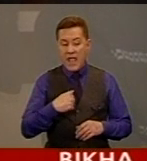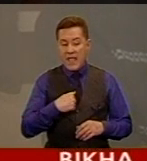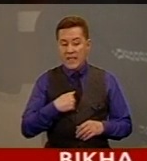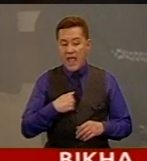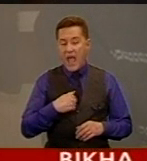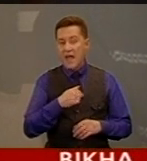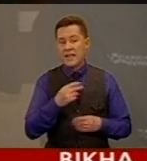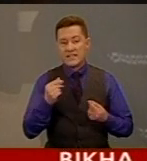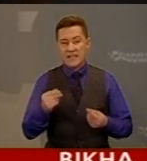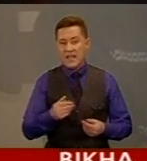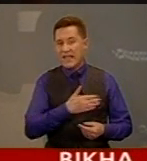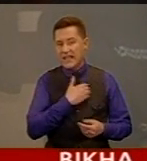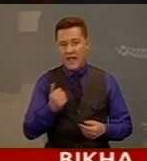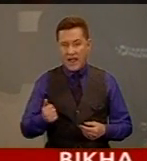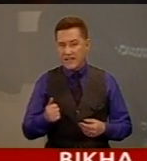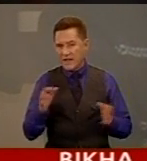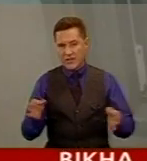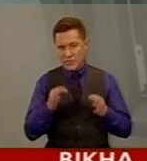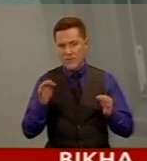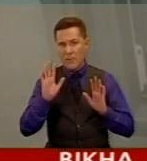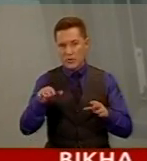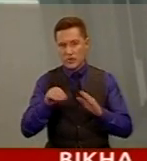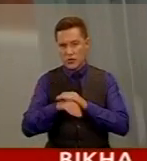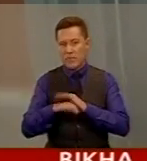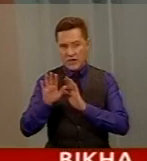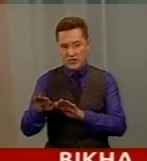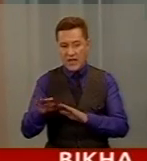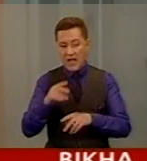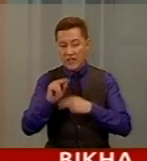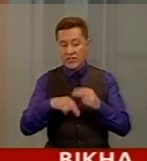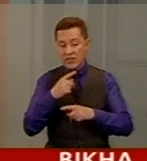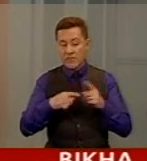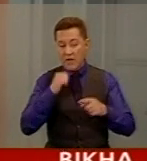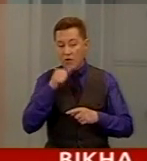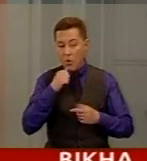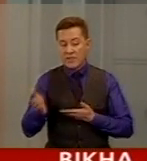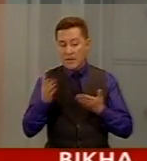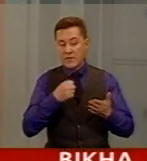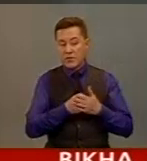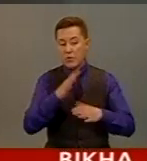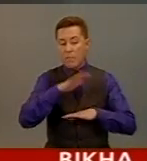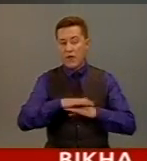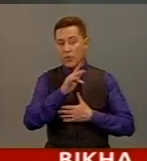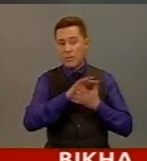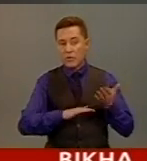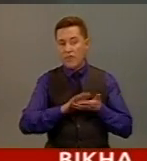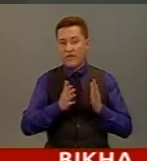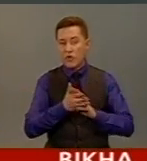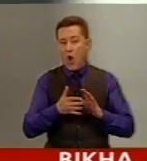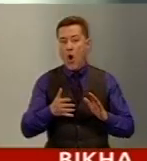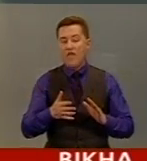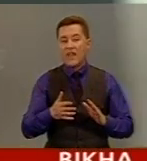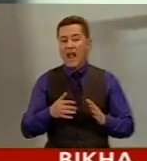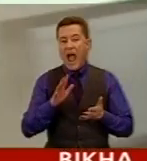хотів, ніякі депозити, ніякі покупки, просто щоб вижити. А вже за півроку його запросили до банку продовжити договір оренди